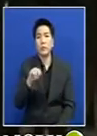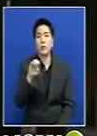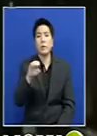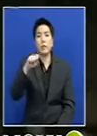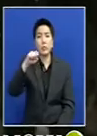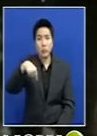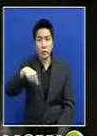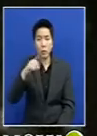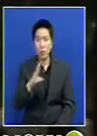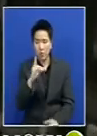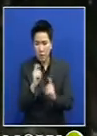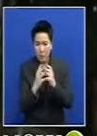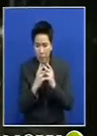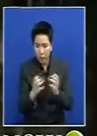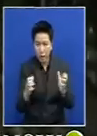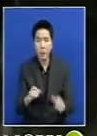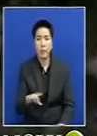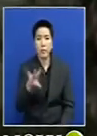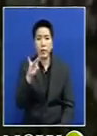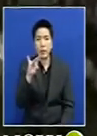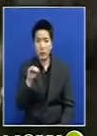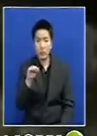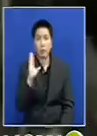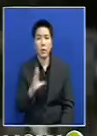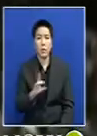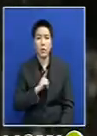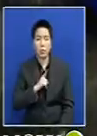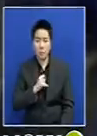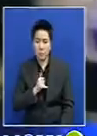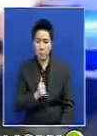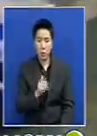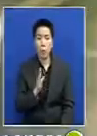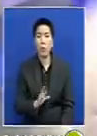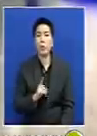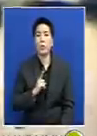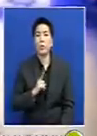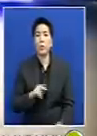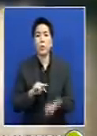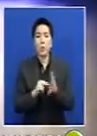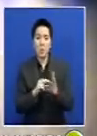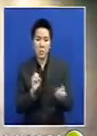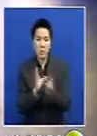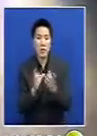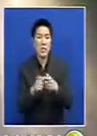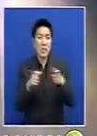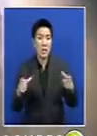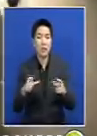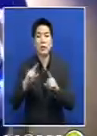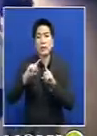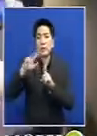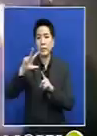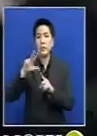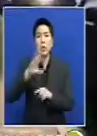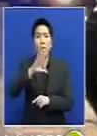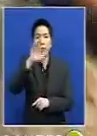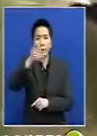ำให้มีผู้เสียชีวิตมากกว่า80รายโดยคนร้ายบุกเดี่ยวก่อการเพียงคนเดียวนับเป็นการโจมตีใหญ่ครั้งที่3ที่ฝรั่